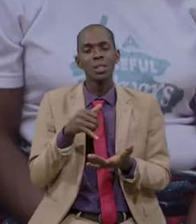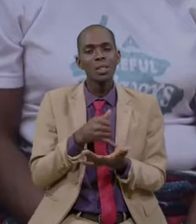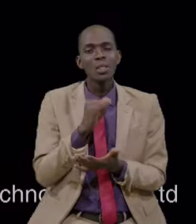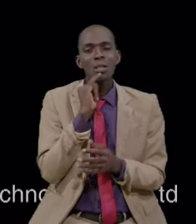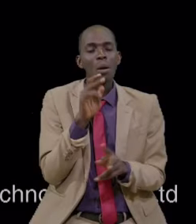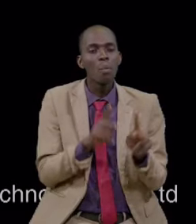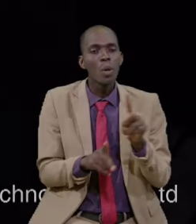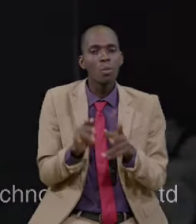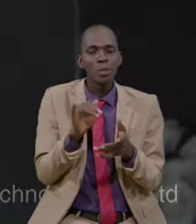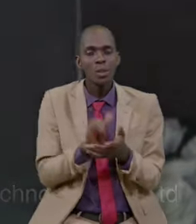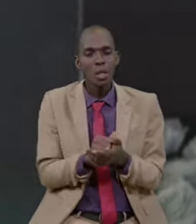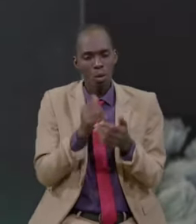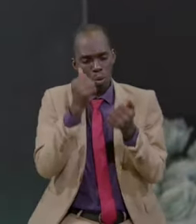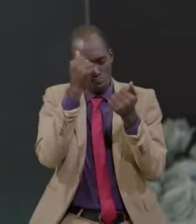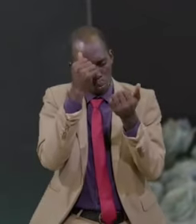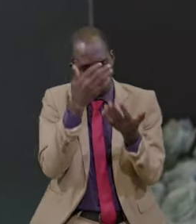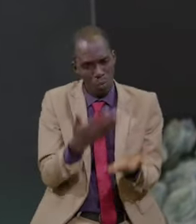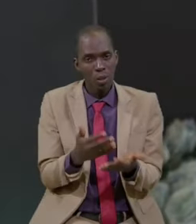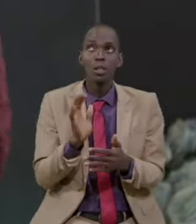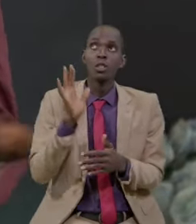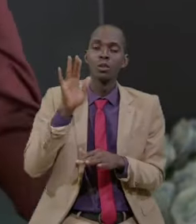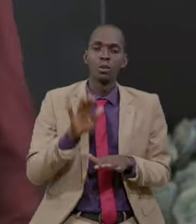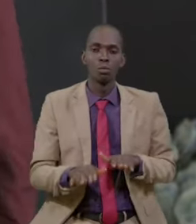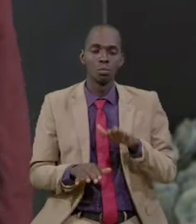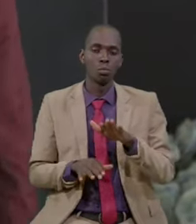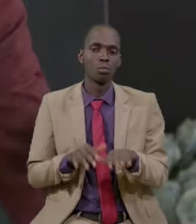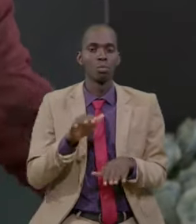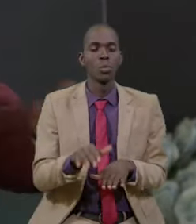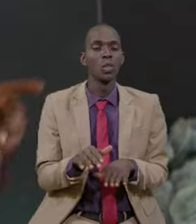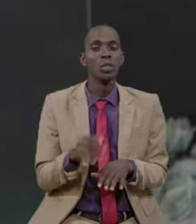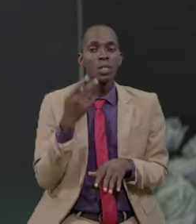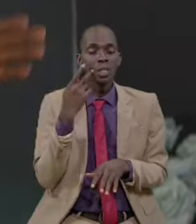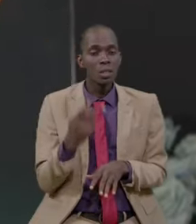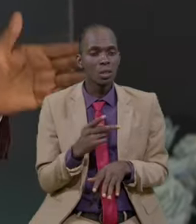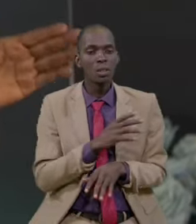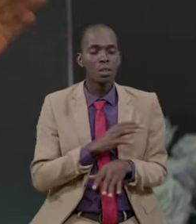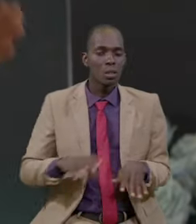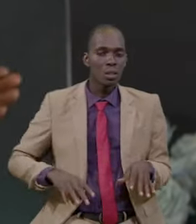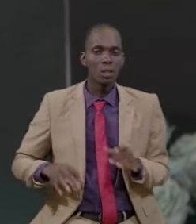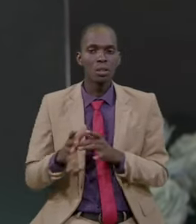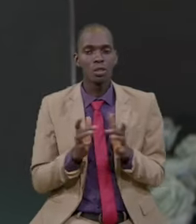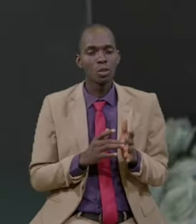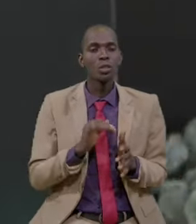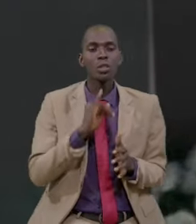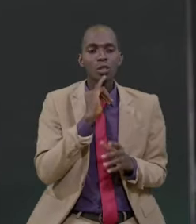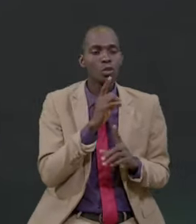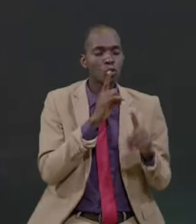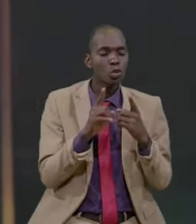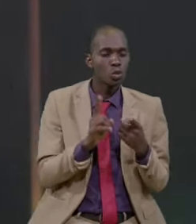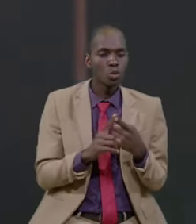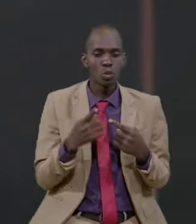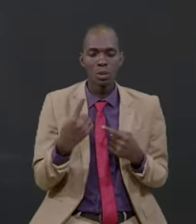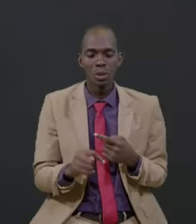Je suis ses pas, il ne parle pas. Il parle à Pierre, il parle à Jean, il parle à ses apôtres. Tu abandonnes, tu